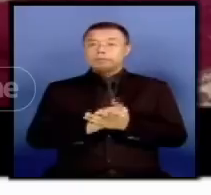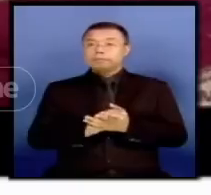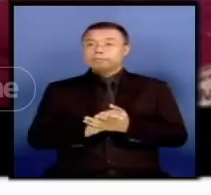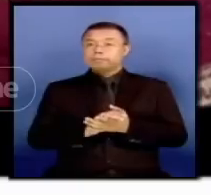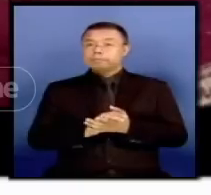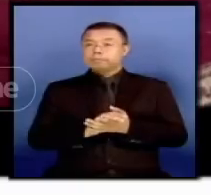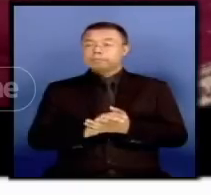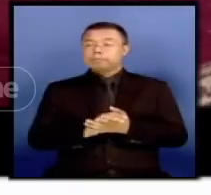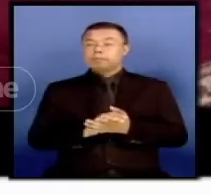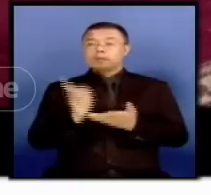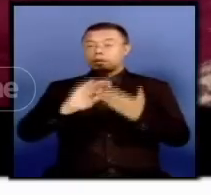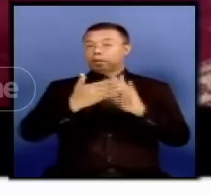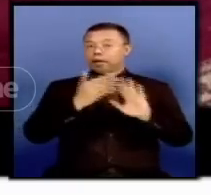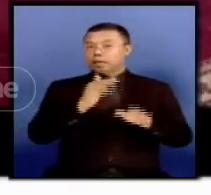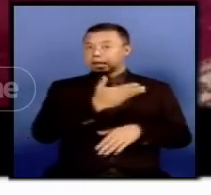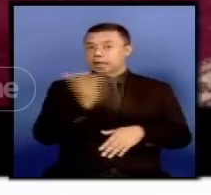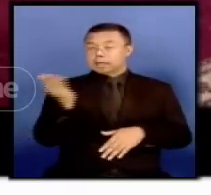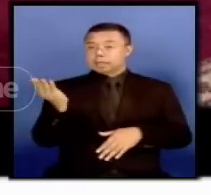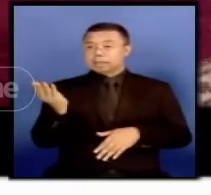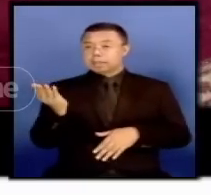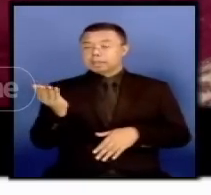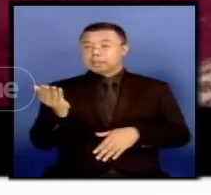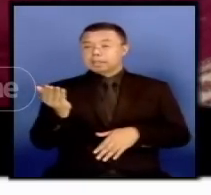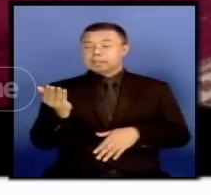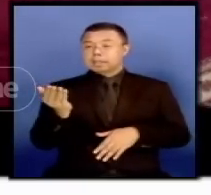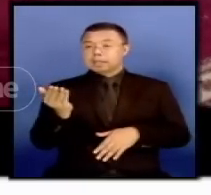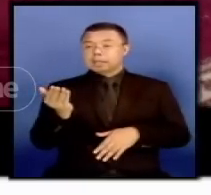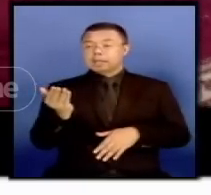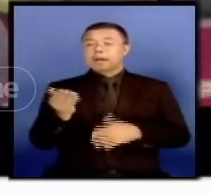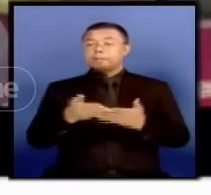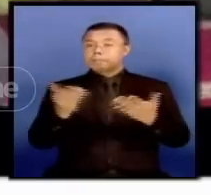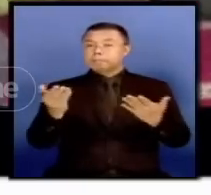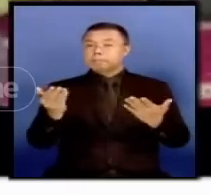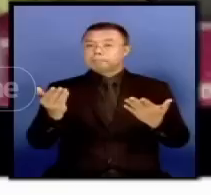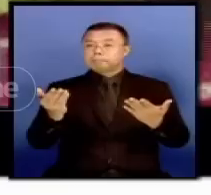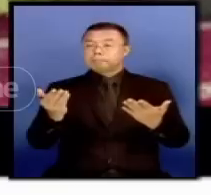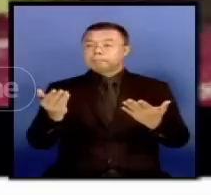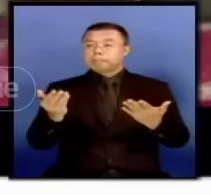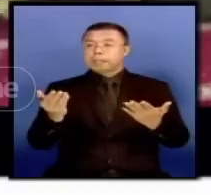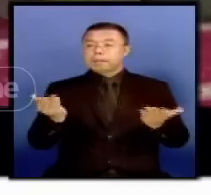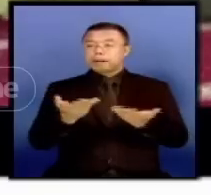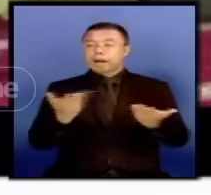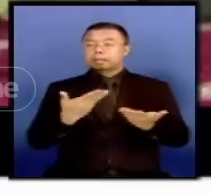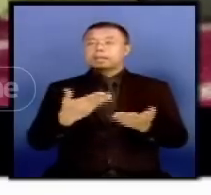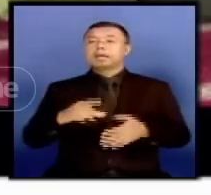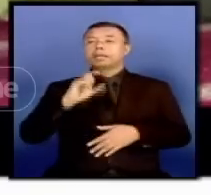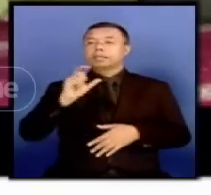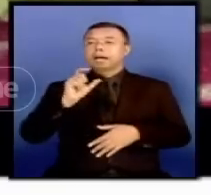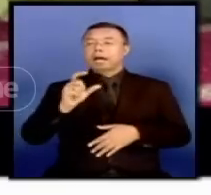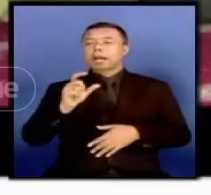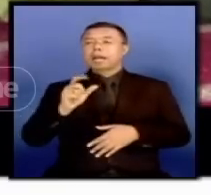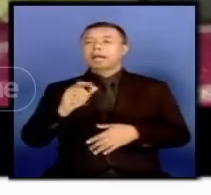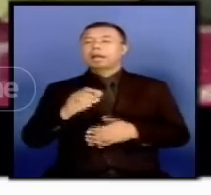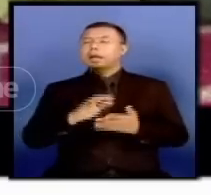atas informasi komunitas Anda yang tetap langsung melaksanakan di masjid, dari New York, Amerika mereka Serikat. Biasanya menggunakan ataupun dengan cara bergelombang